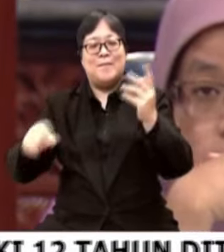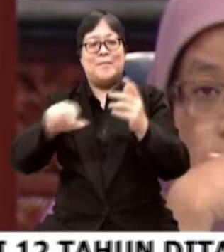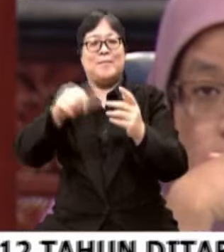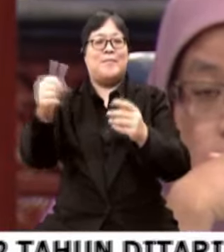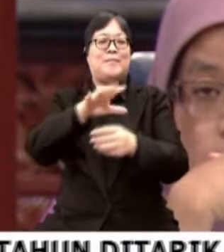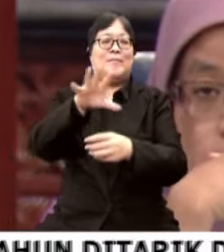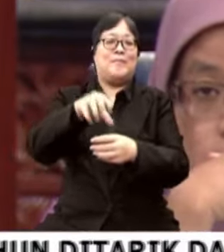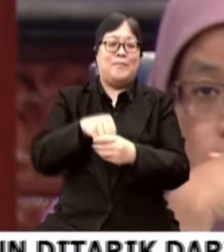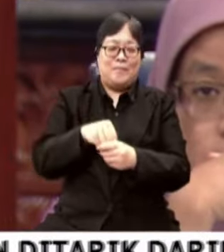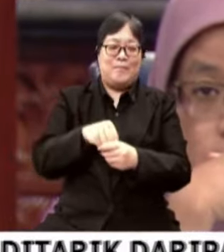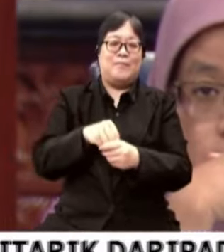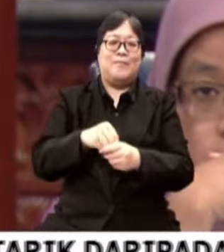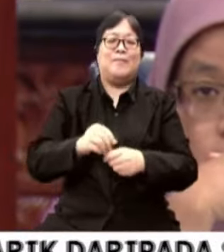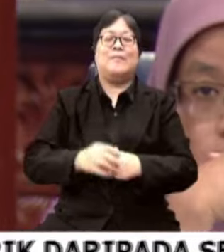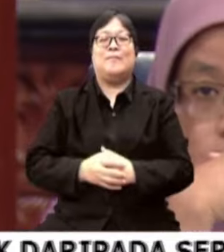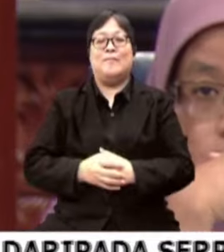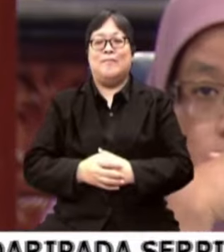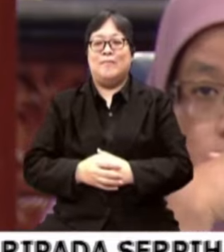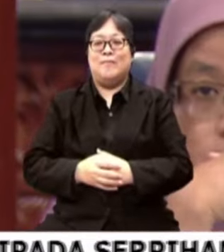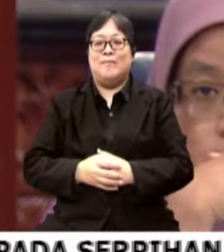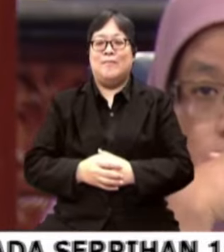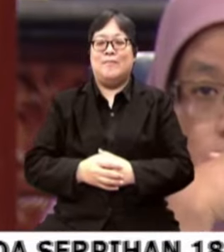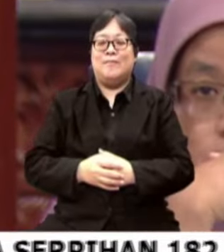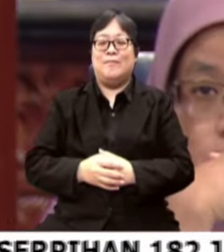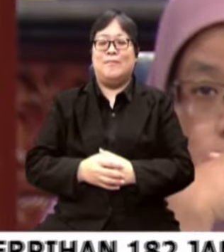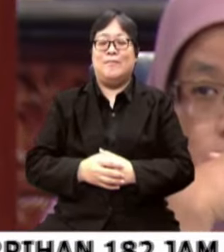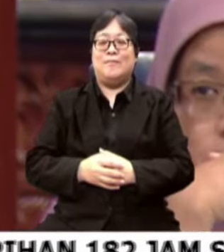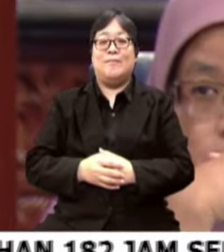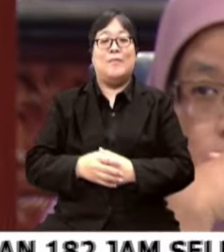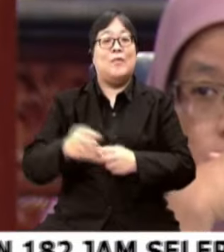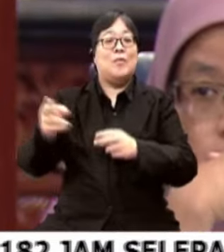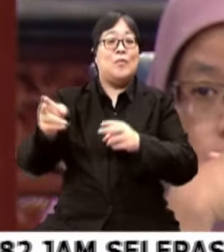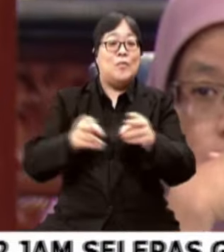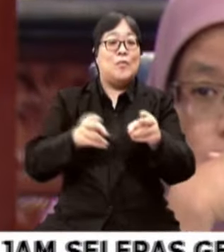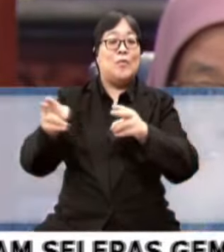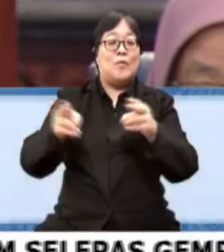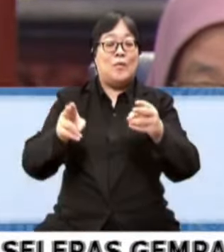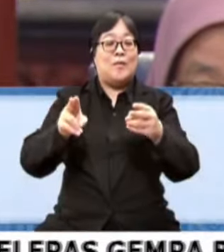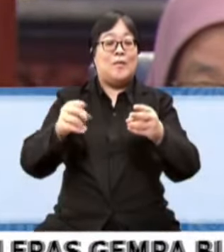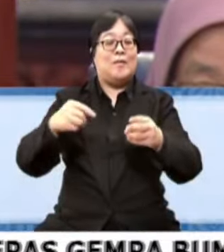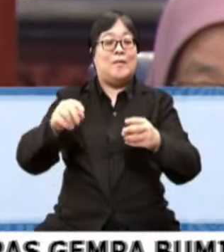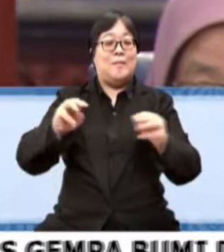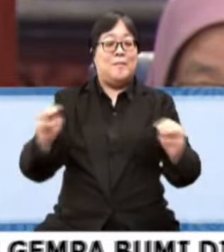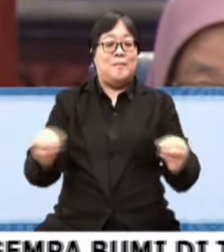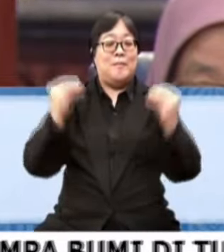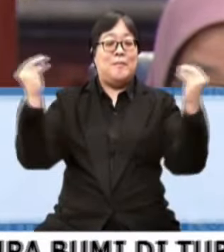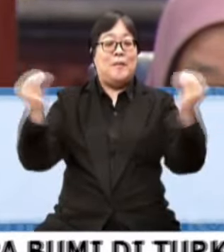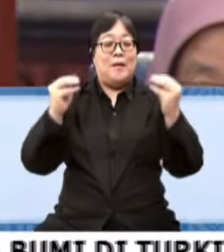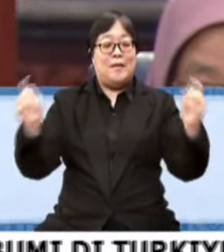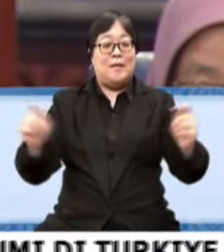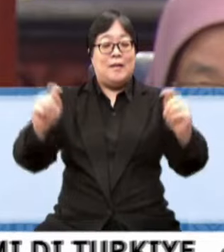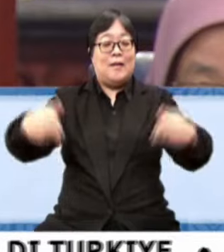melibatkan berbagai dimensi dalam hubungan ini inisiatif yang dirangkai oleh majelis